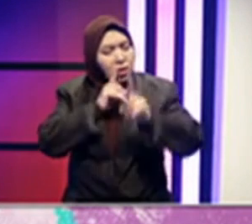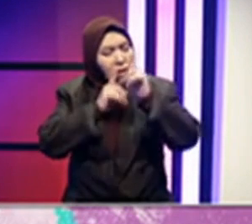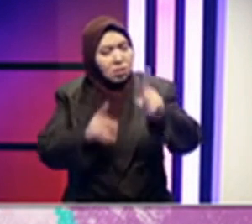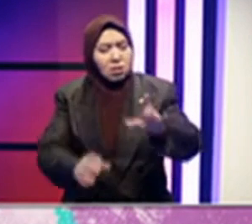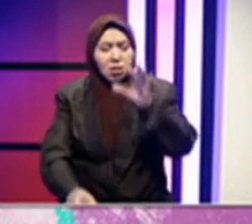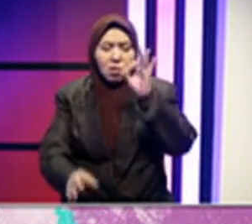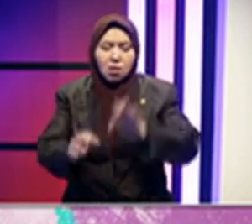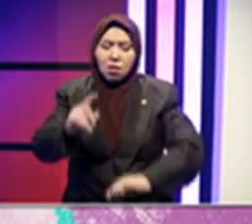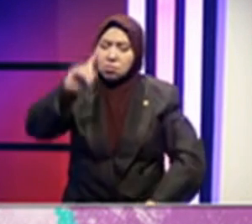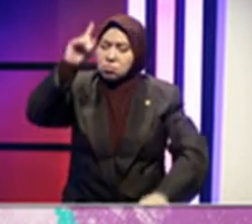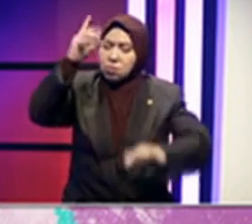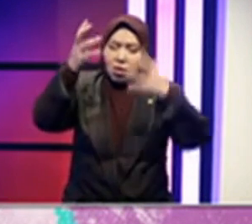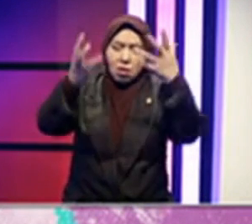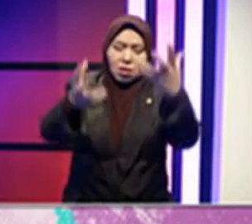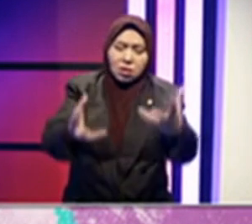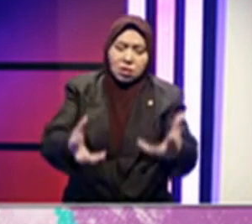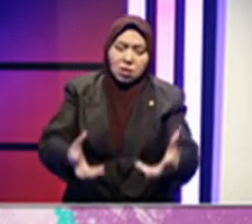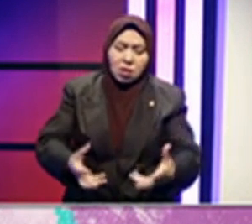الله